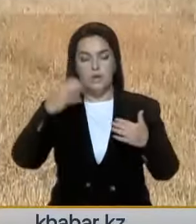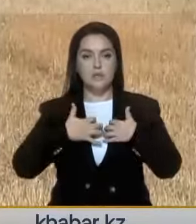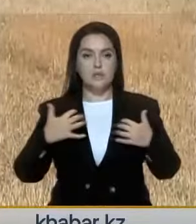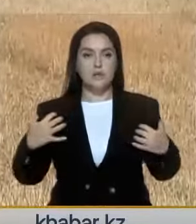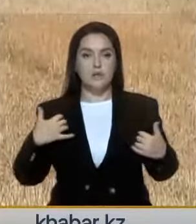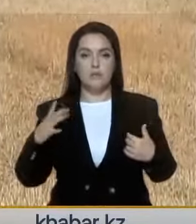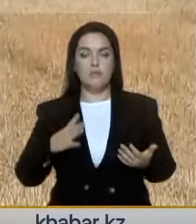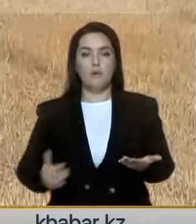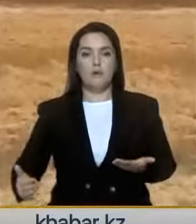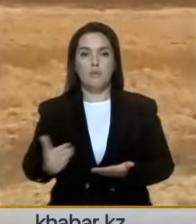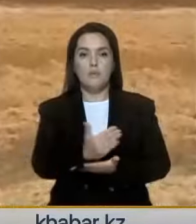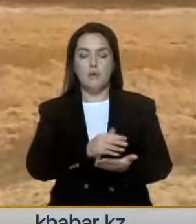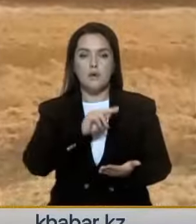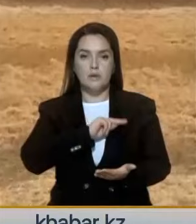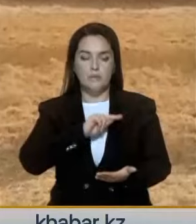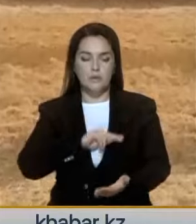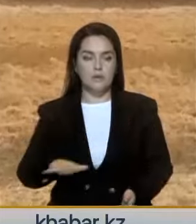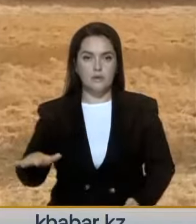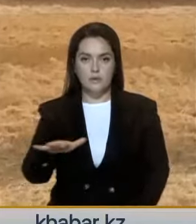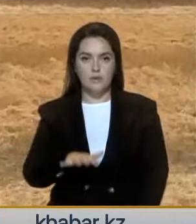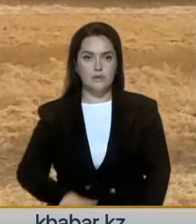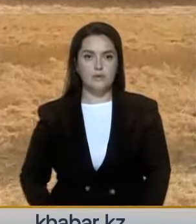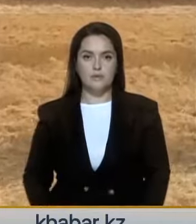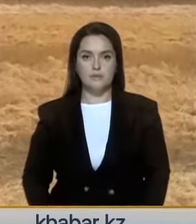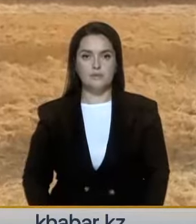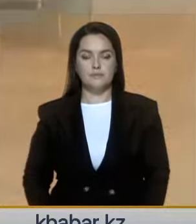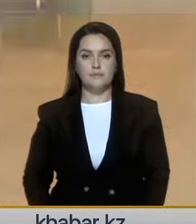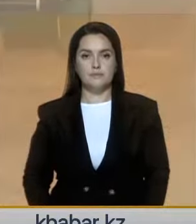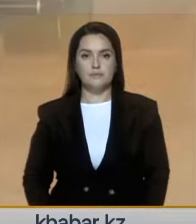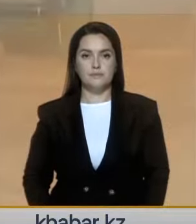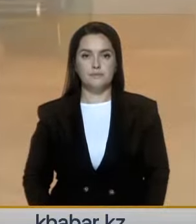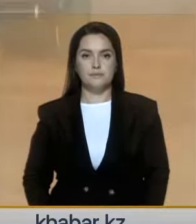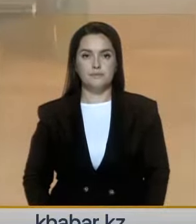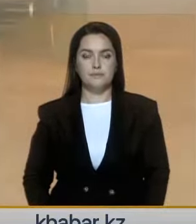ходом уборочных работ в регионе. Аслан Абуталипов, Евгений Шинкаренко, Акмолинская область, Хабар.